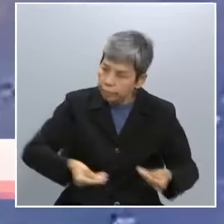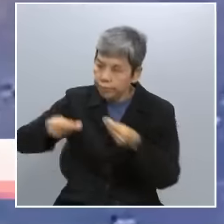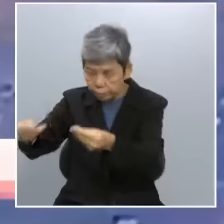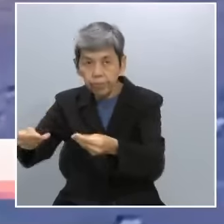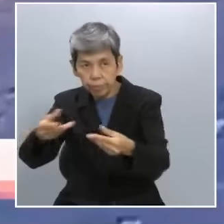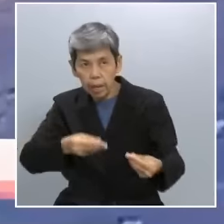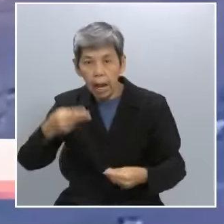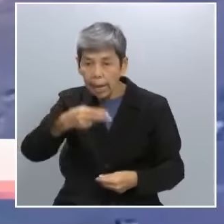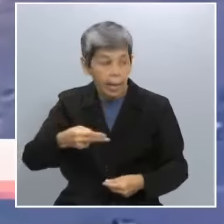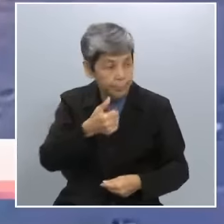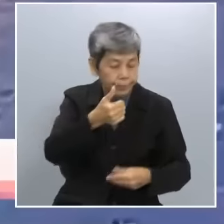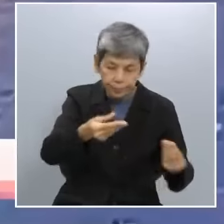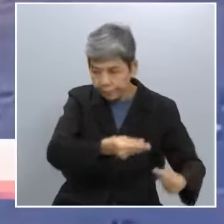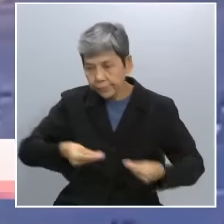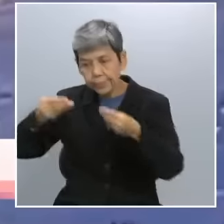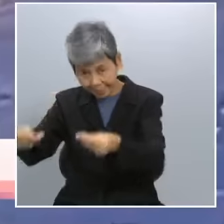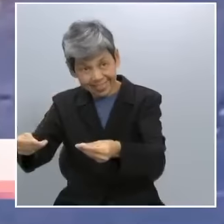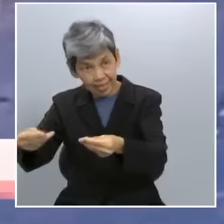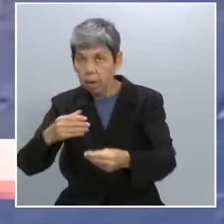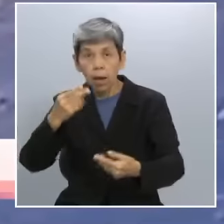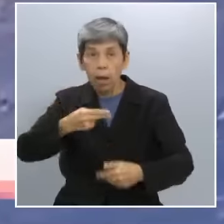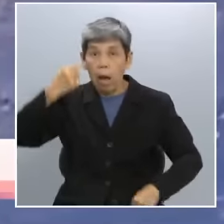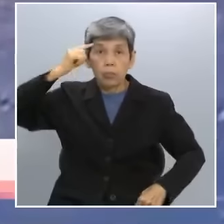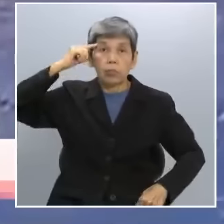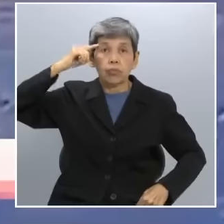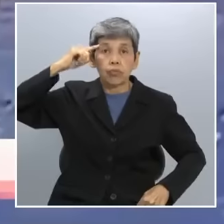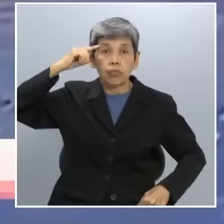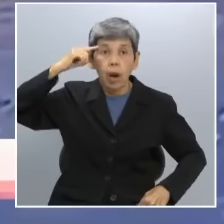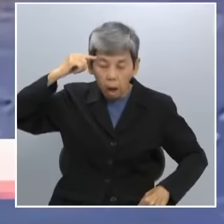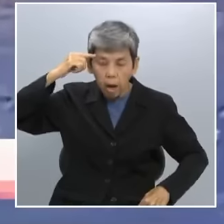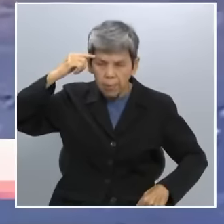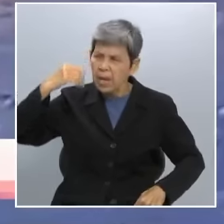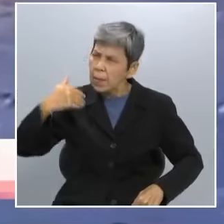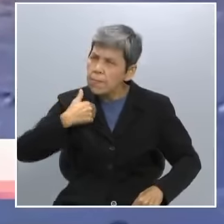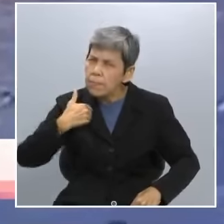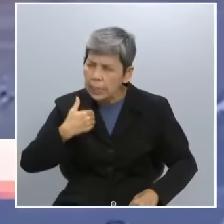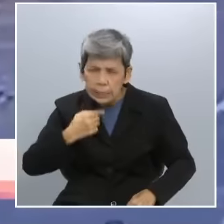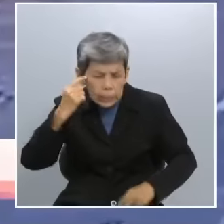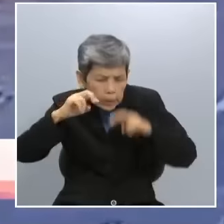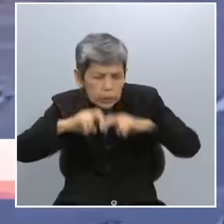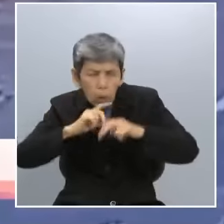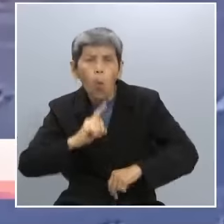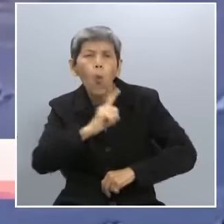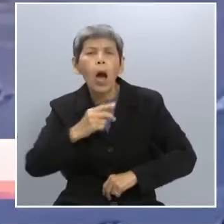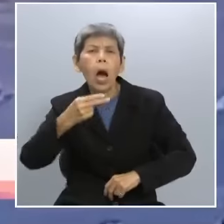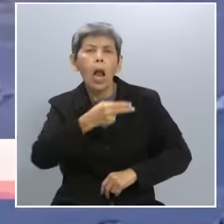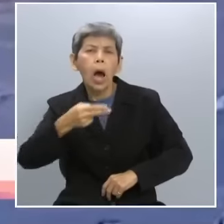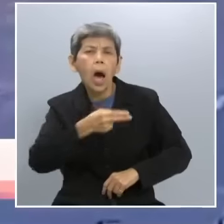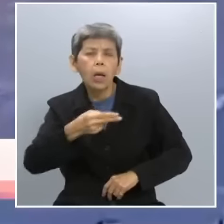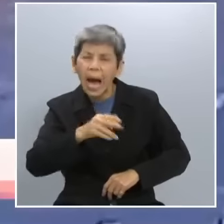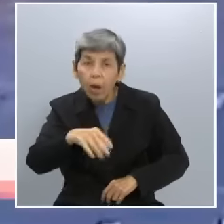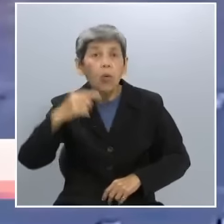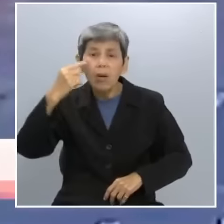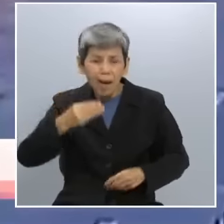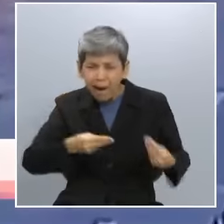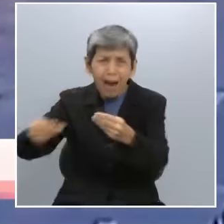เนี่ยหลานก็ไปเอามาให้ไงค่ะก็ไม่รู้อ่ะทีเนี้ยมันก็มีคนเนี่ยพยายามไปต่อว่าหลานเหมือนกันนะค่ะบอกว่าอ้าว